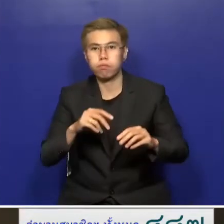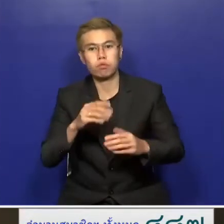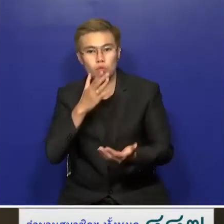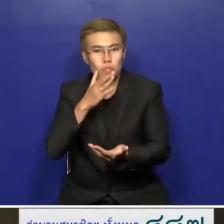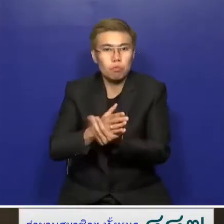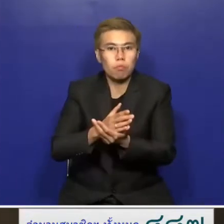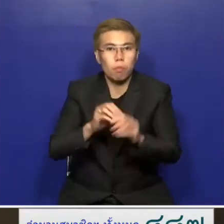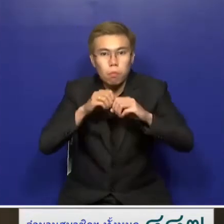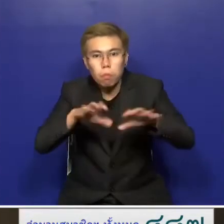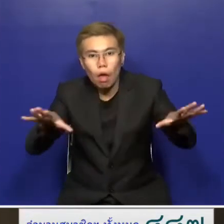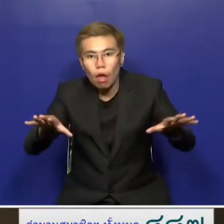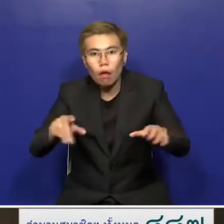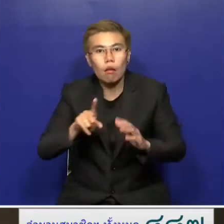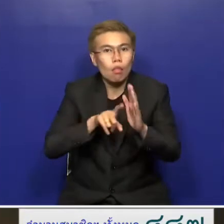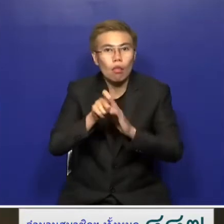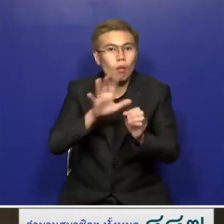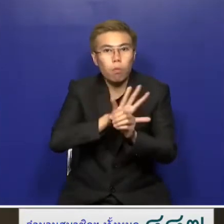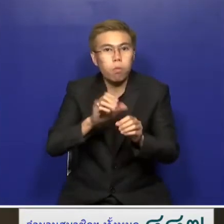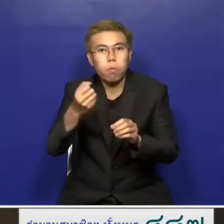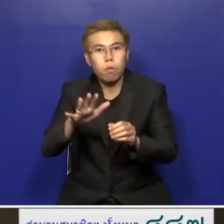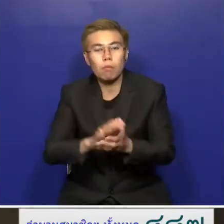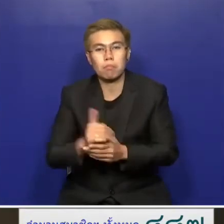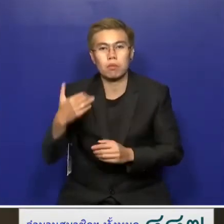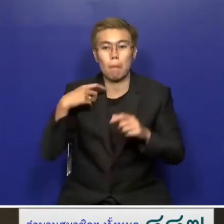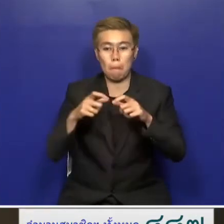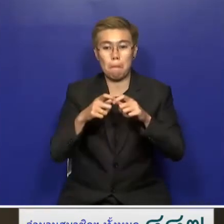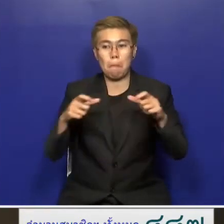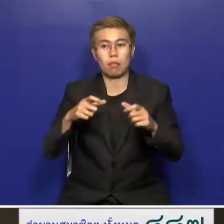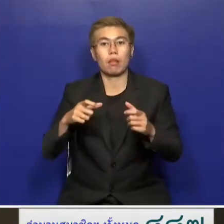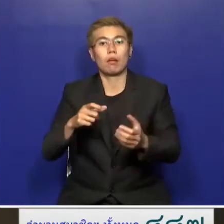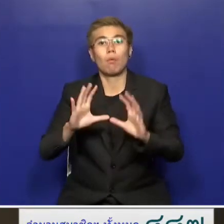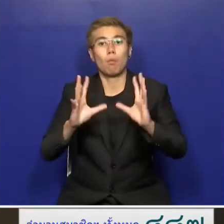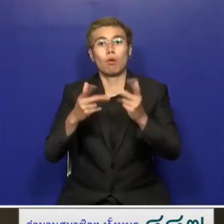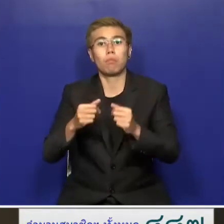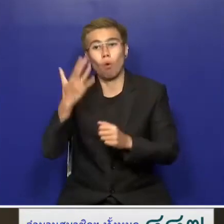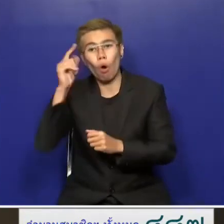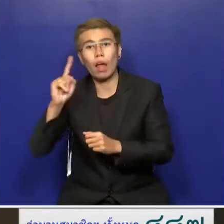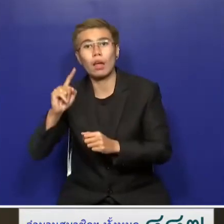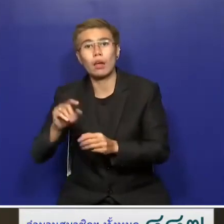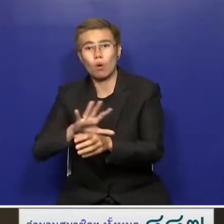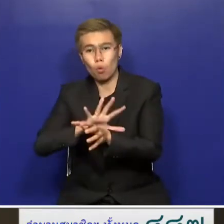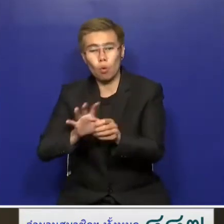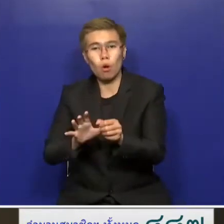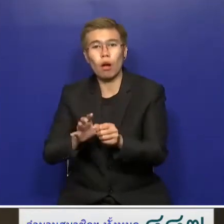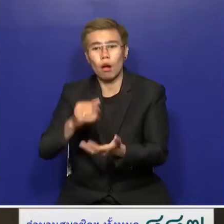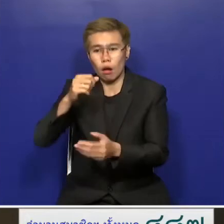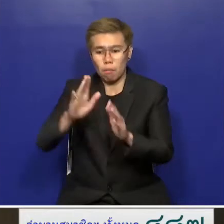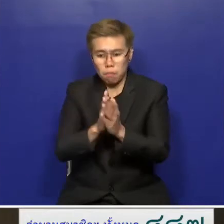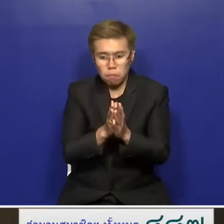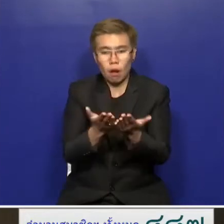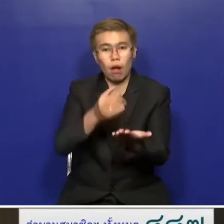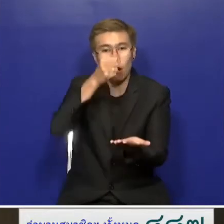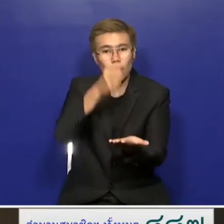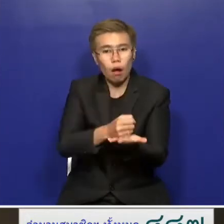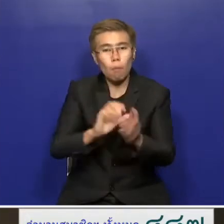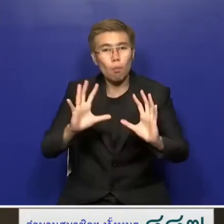หนึ่ง บางคนเนี่ยก็ไม่มีบัดบางคนบัดหมดก็ยไมได้ต่อเพามนติดช่วงโควิดวีซ่าหมดก็ยงไมได้ต่อ